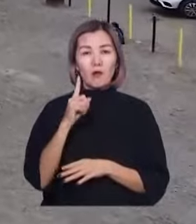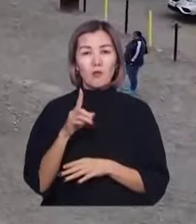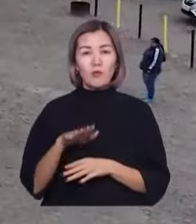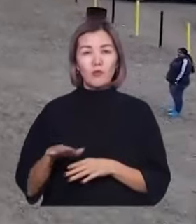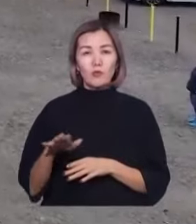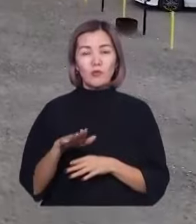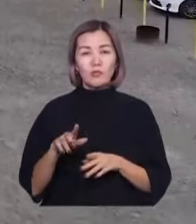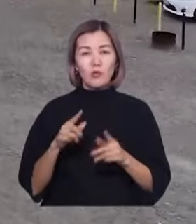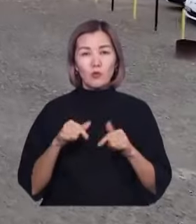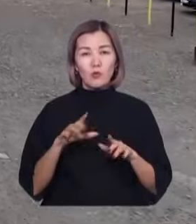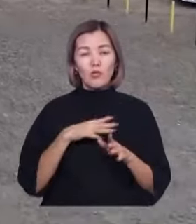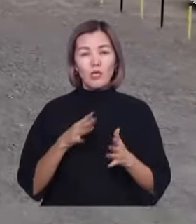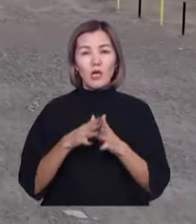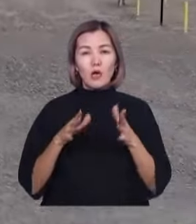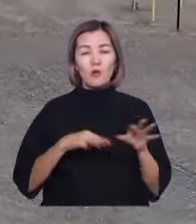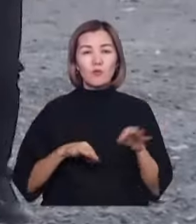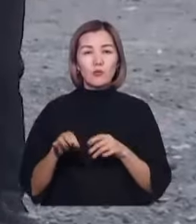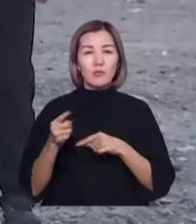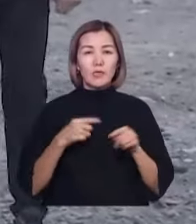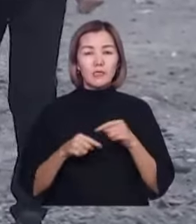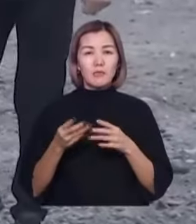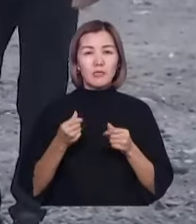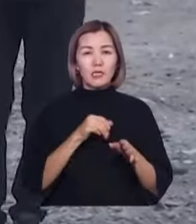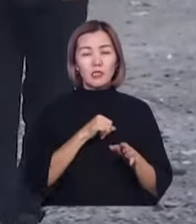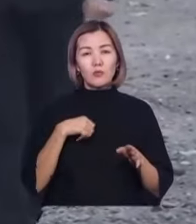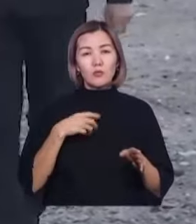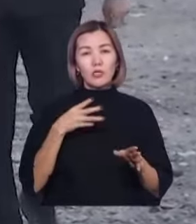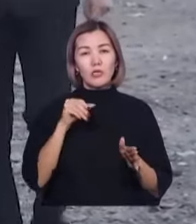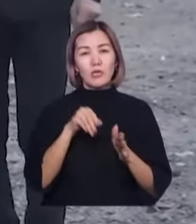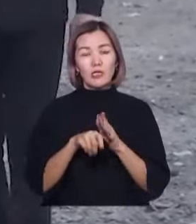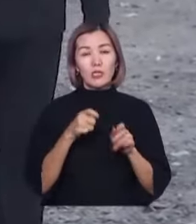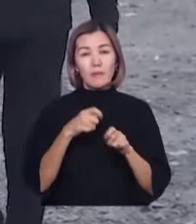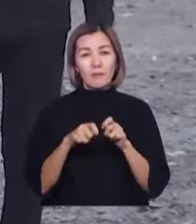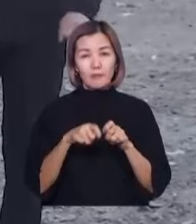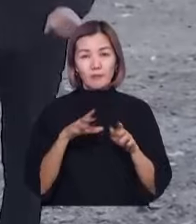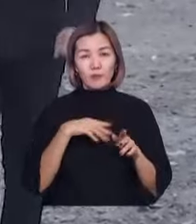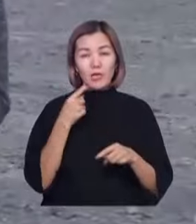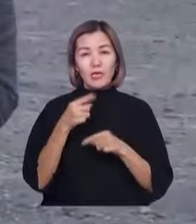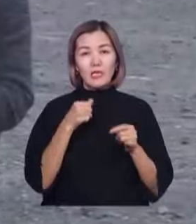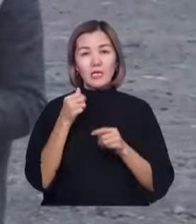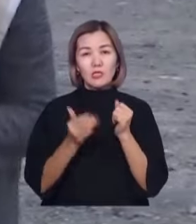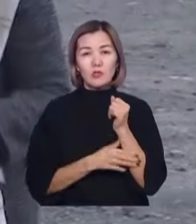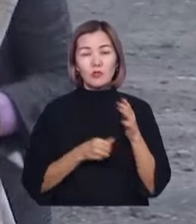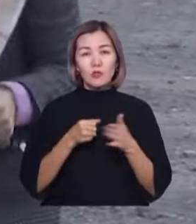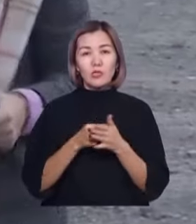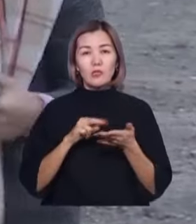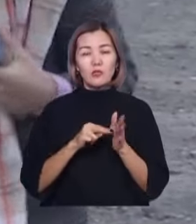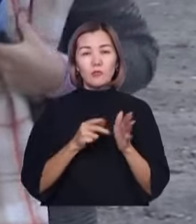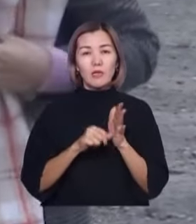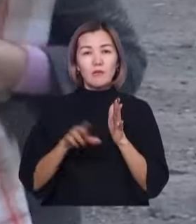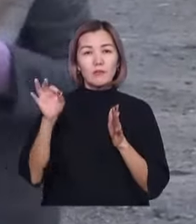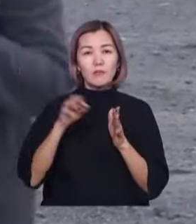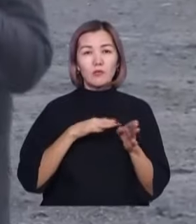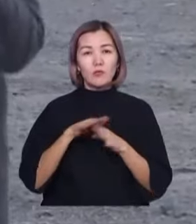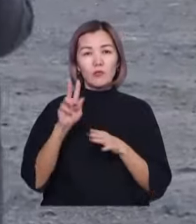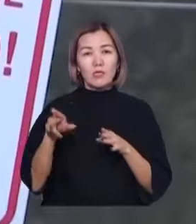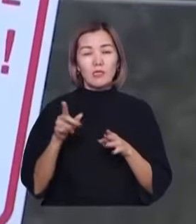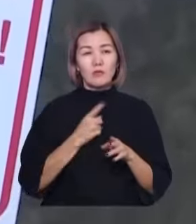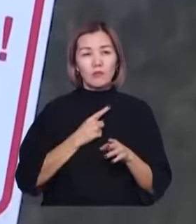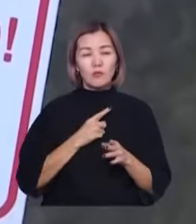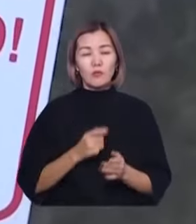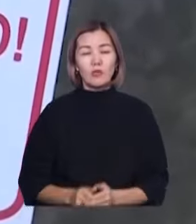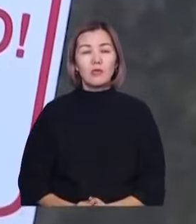аймақ құрылады. Ауқымды жоба кәсіпкерлер қаражат есебінен жүзеге аспақ, келесі жылдың соңына дейін бұл жоспар 60%-ға орындалады деп